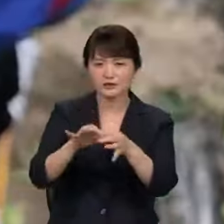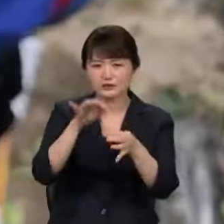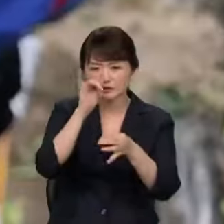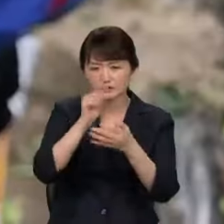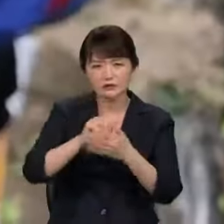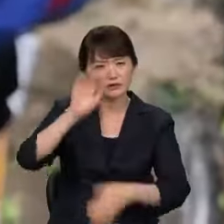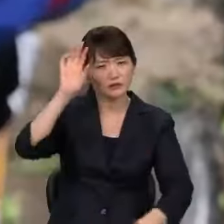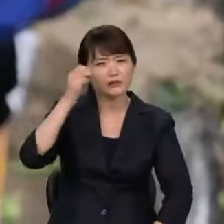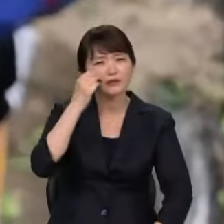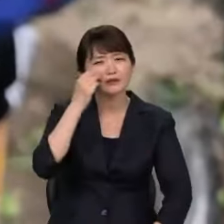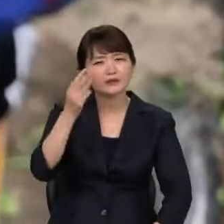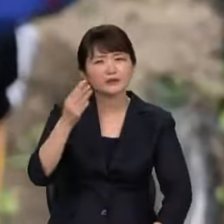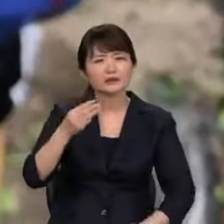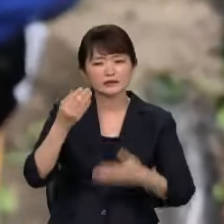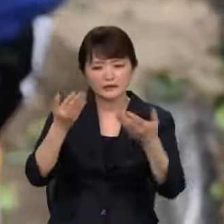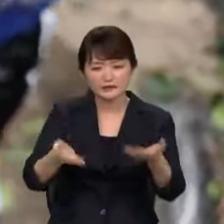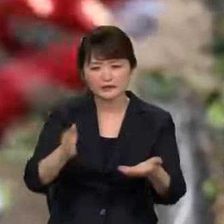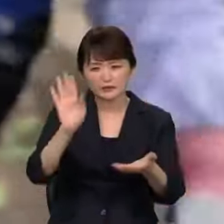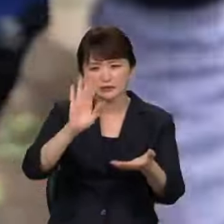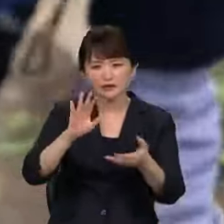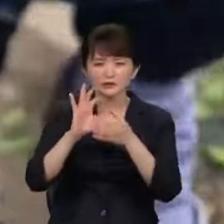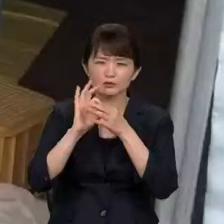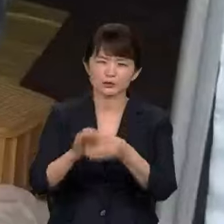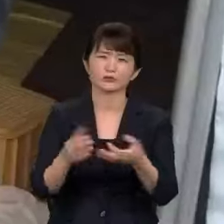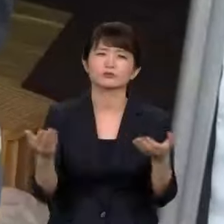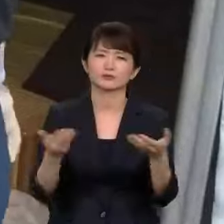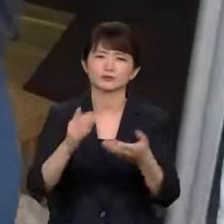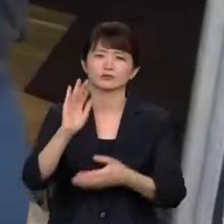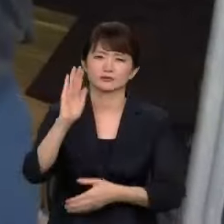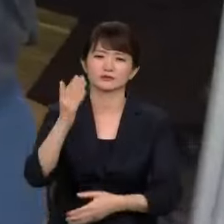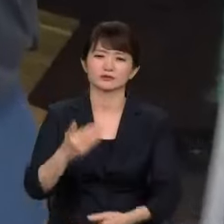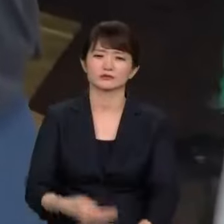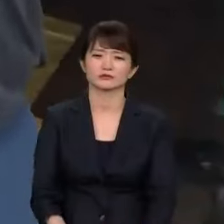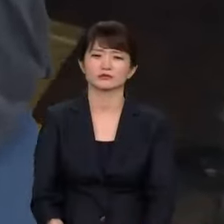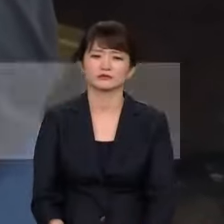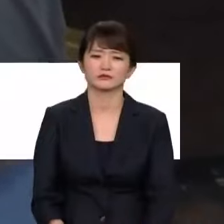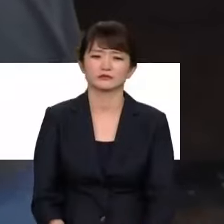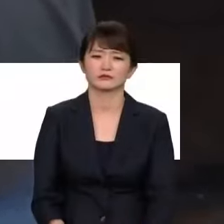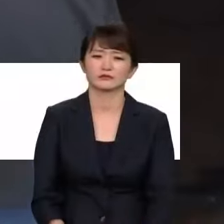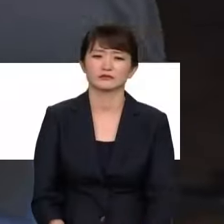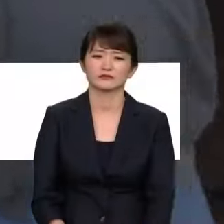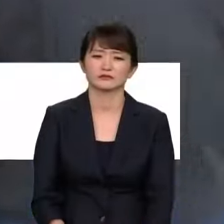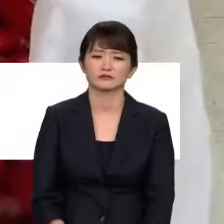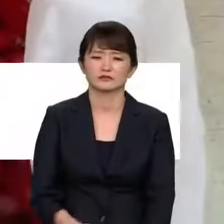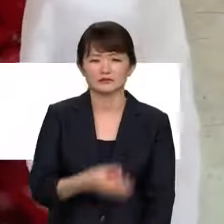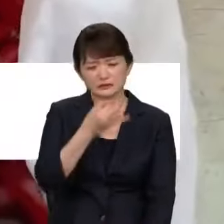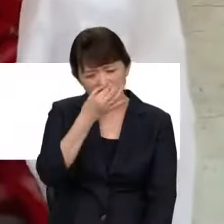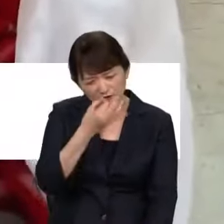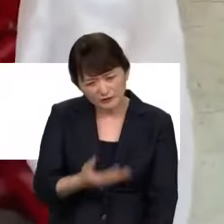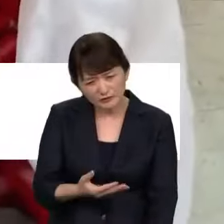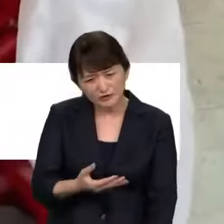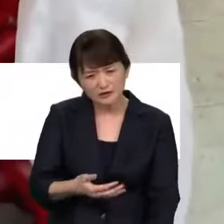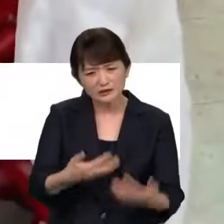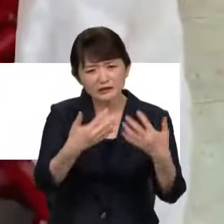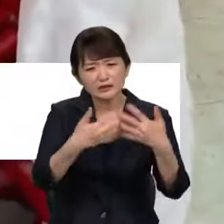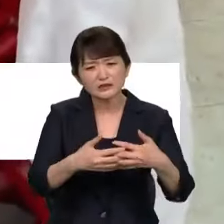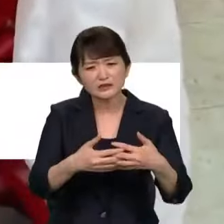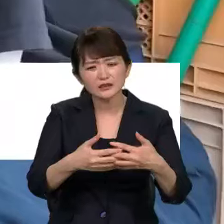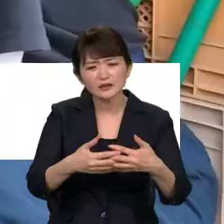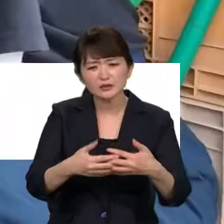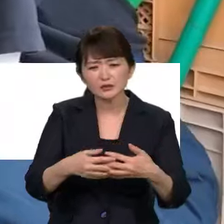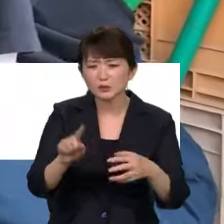매일 쉬지 않고 이렇게 일해야 할 판입니다. 다 힘든 게 하나 있어, 끝까지. 이거는 기계로 할 수 있는 게